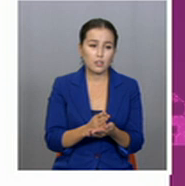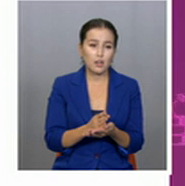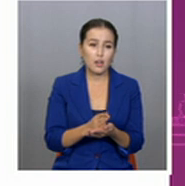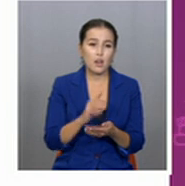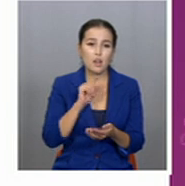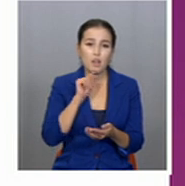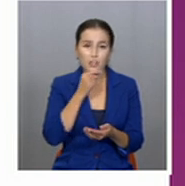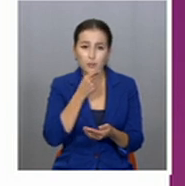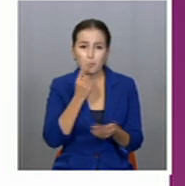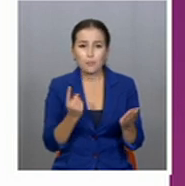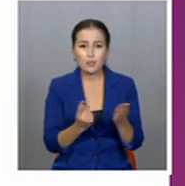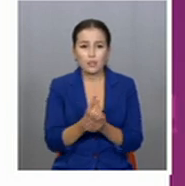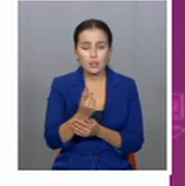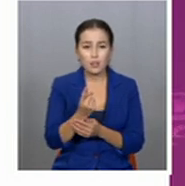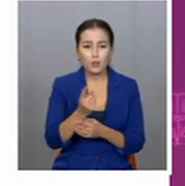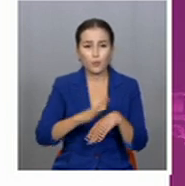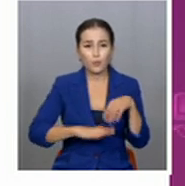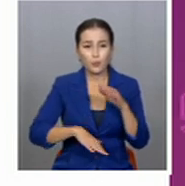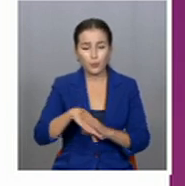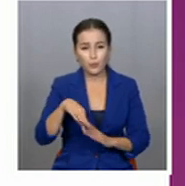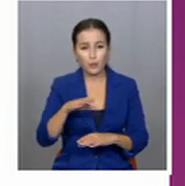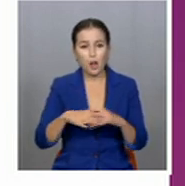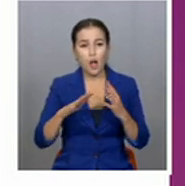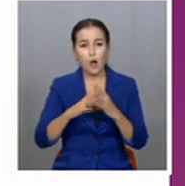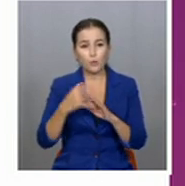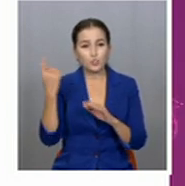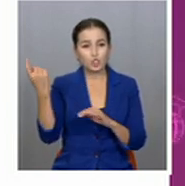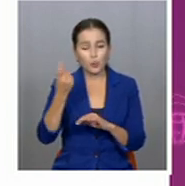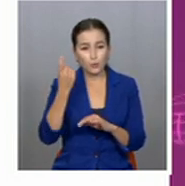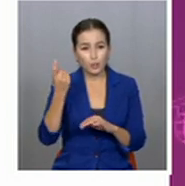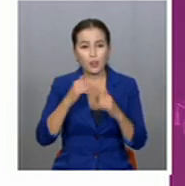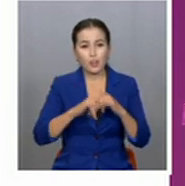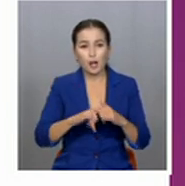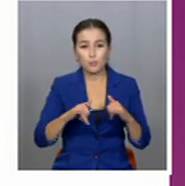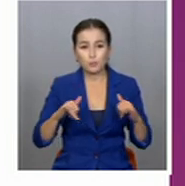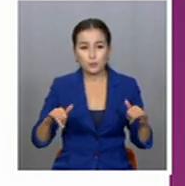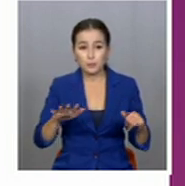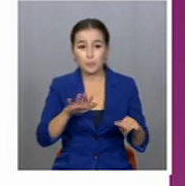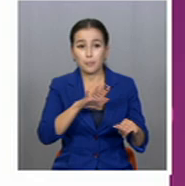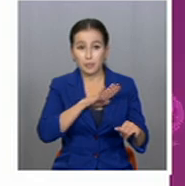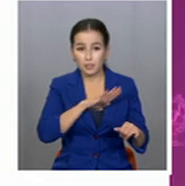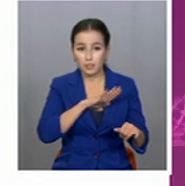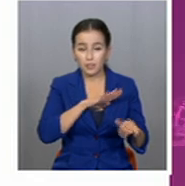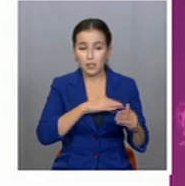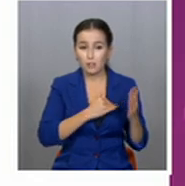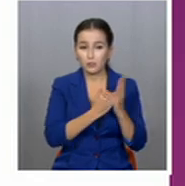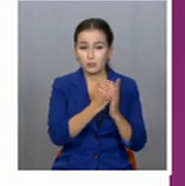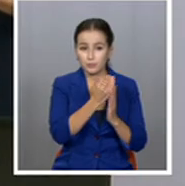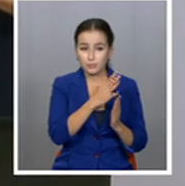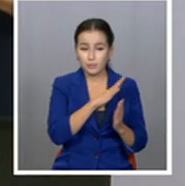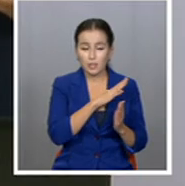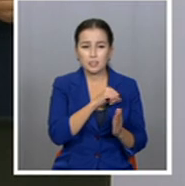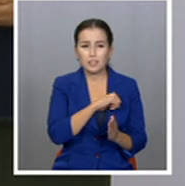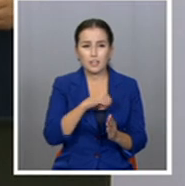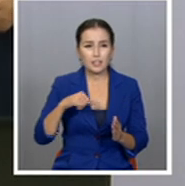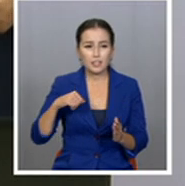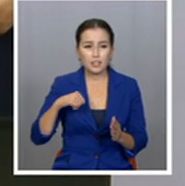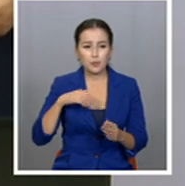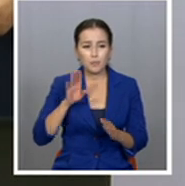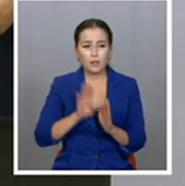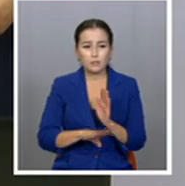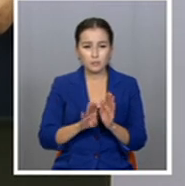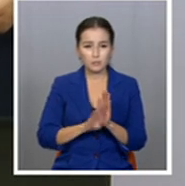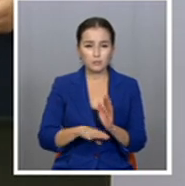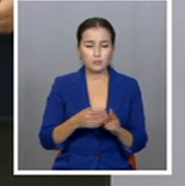Экономика алғашқы қолөнер мен ауыл шаруашылығының даму сатысында болды, ең қарапайым еңбек